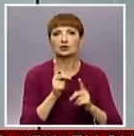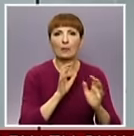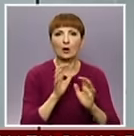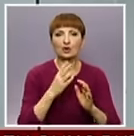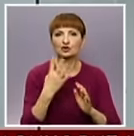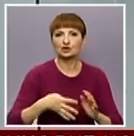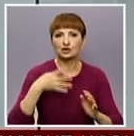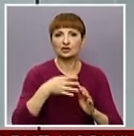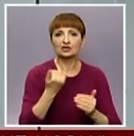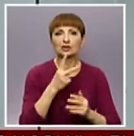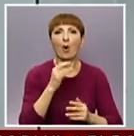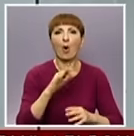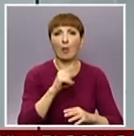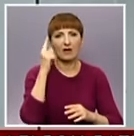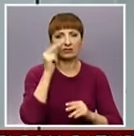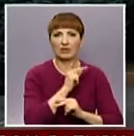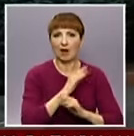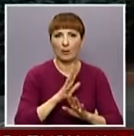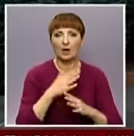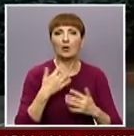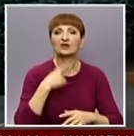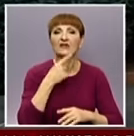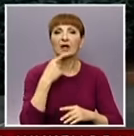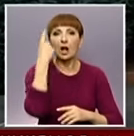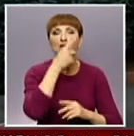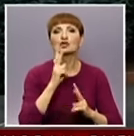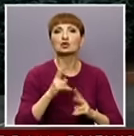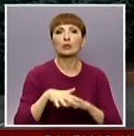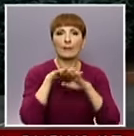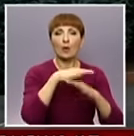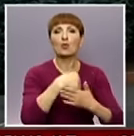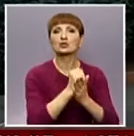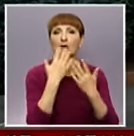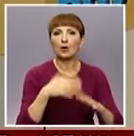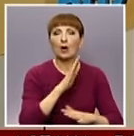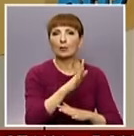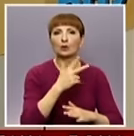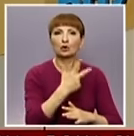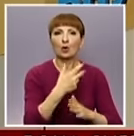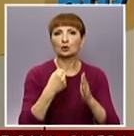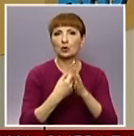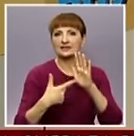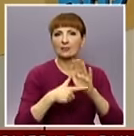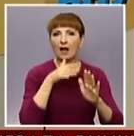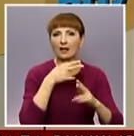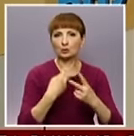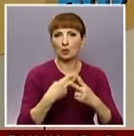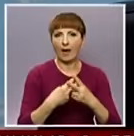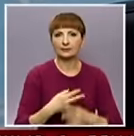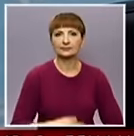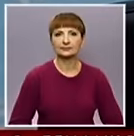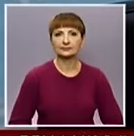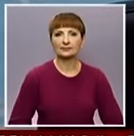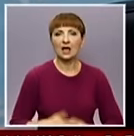сейчас находится в коме. В городском ДВД уже сообщили, что личность нападавшего установлено. Ему грозит от 3 до 7 лет лишения свободы.